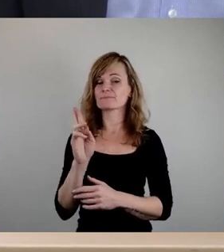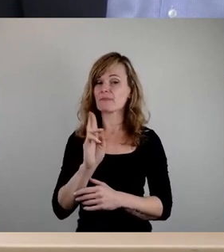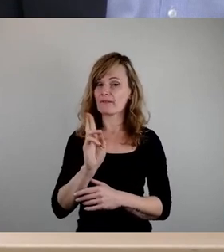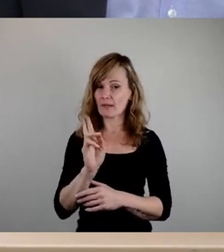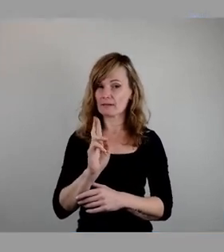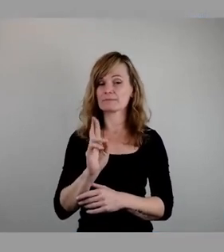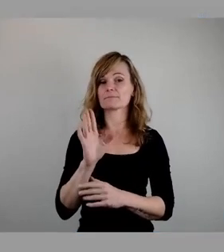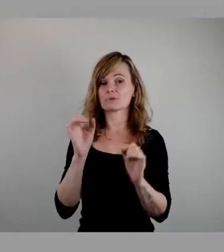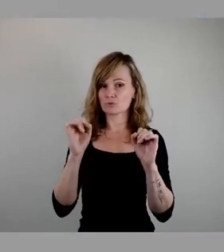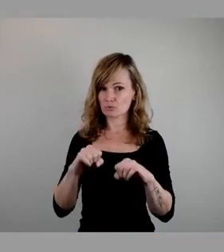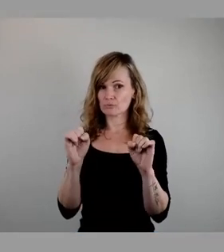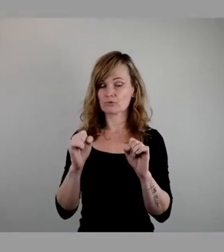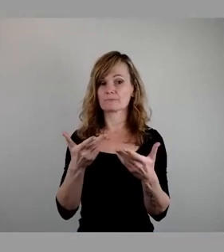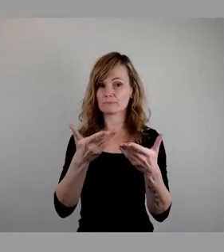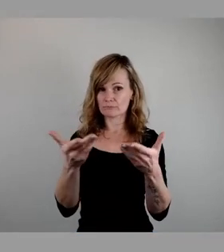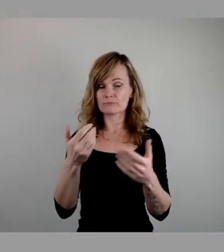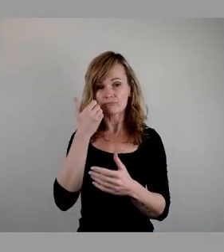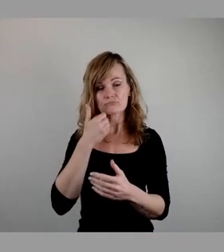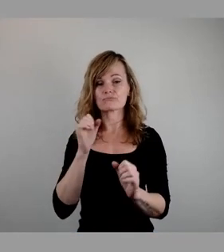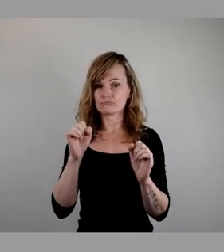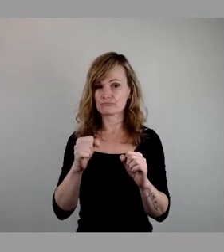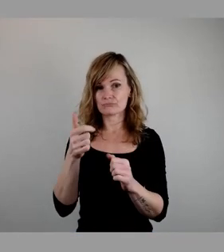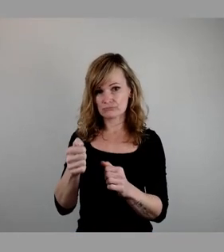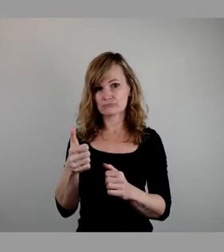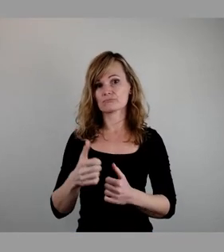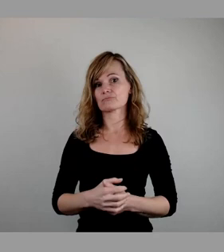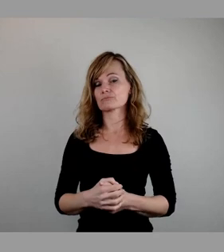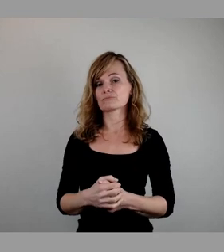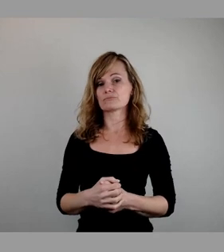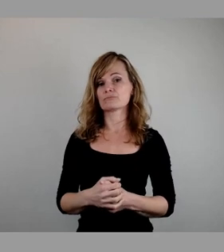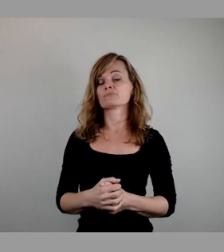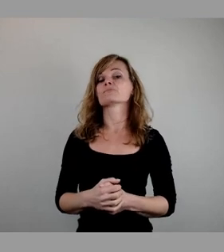seine Zustimmung geben kann, dann bitte ich um das Stimmzeichen.